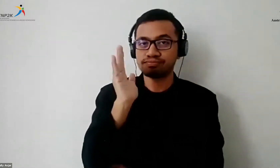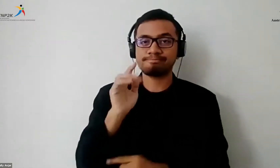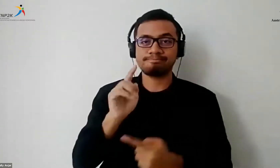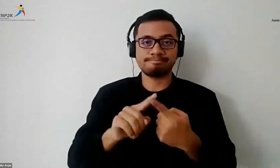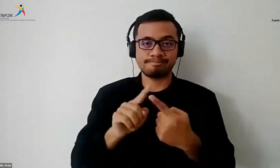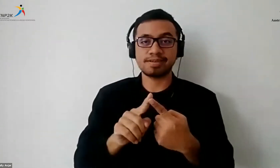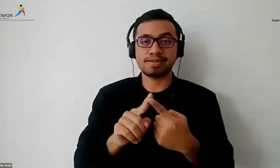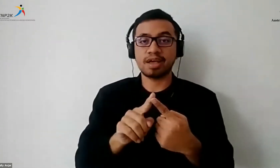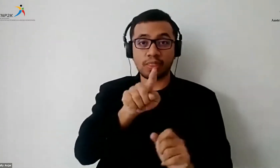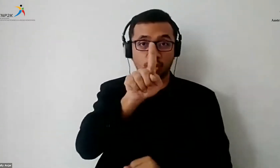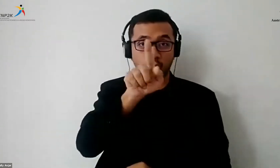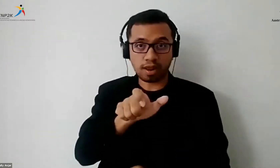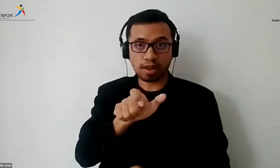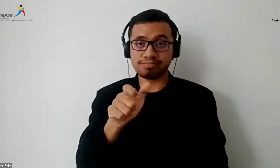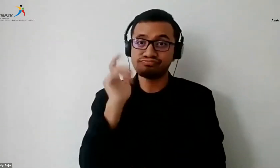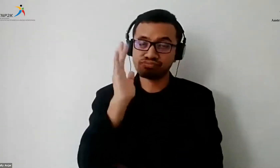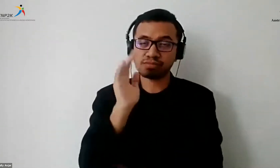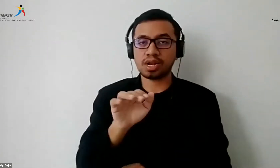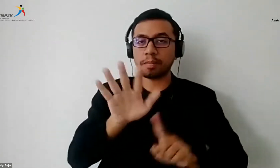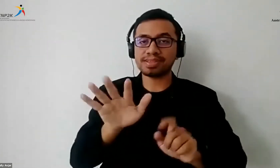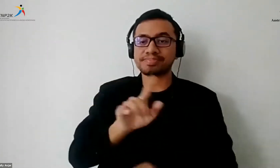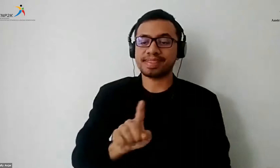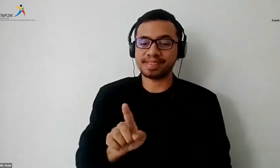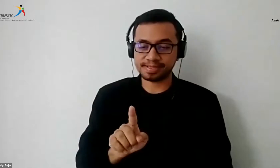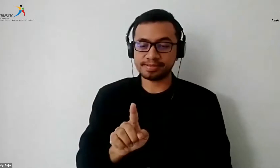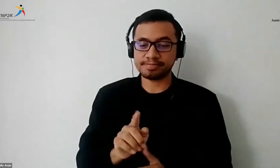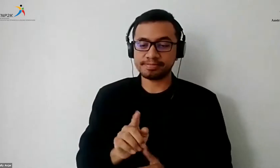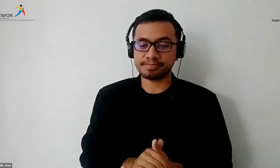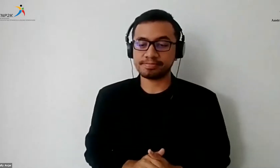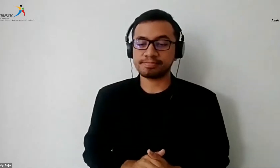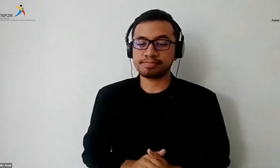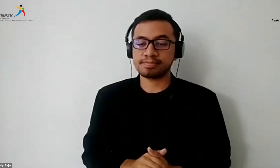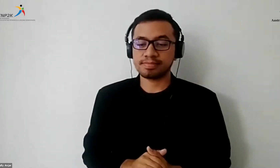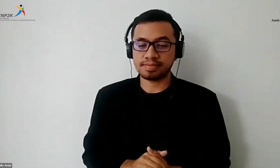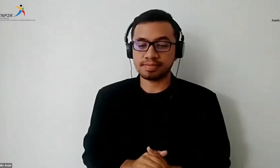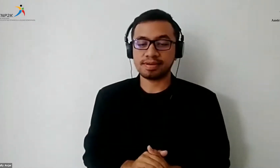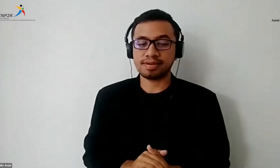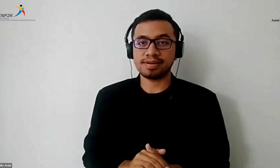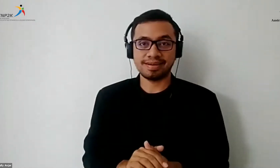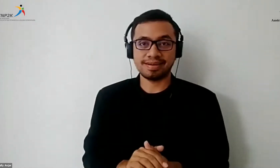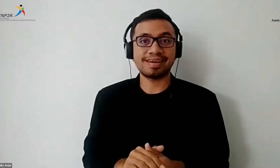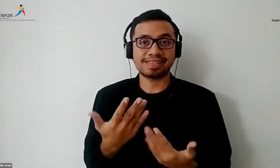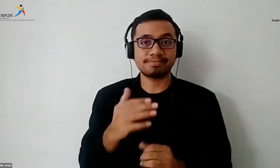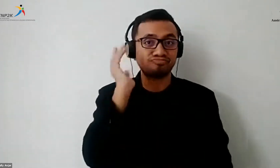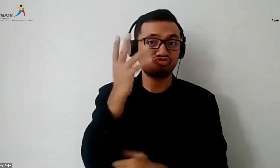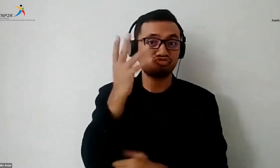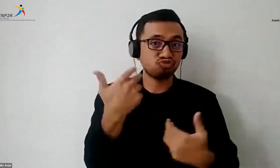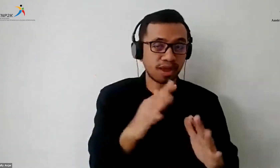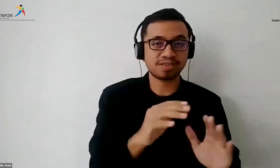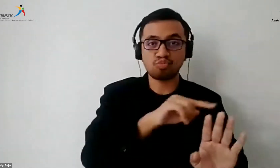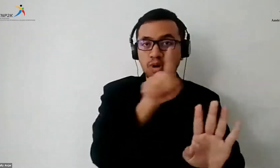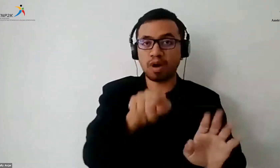presentasi, ya. Nanti setelah itu akan ada sesi tanya jawab setelah semua pembicara menyampaikan bahan